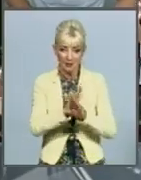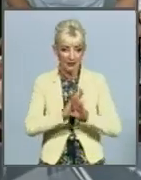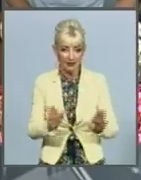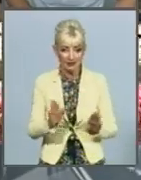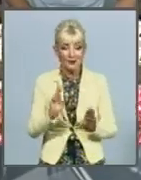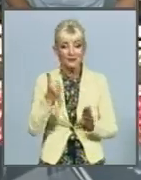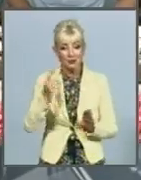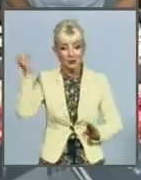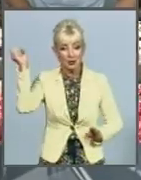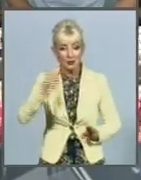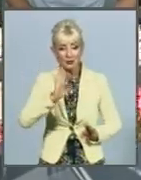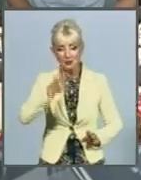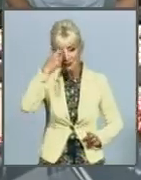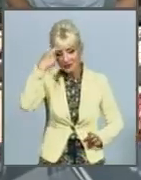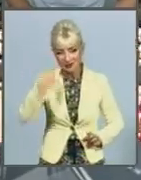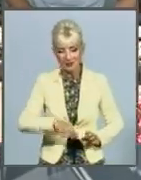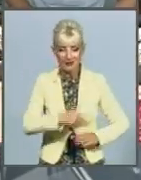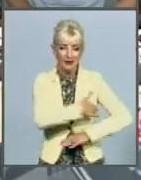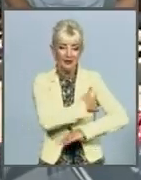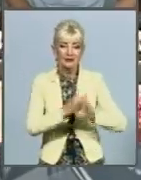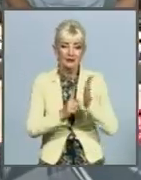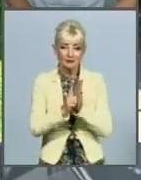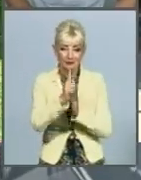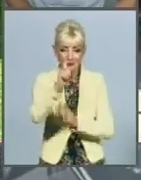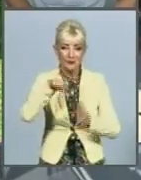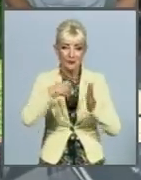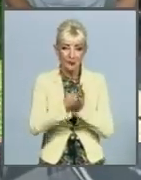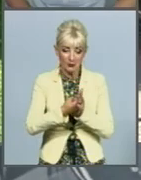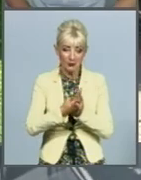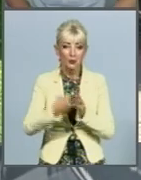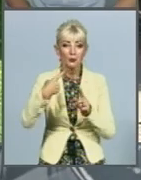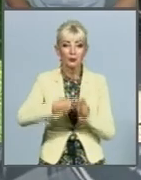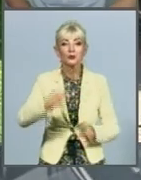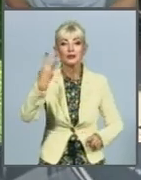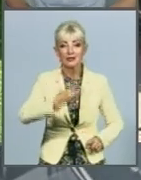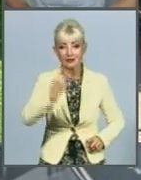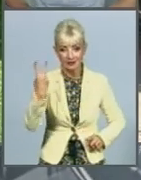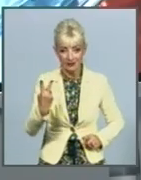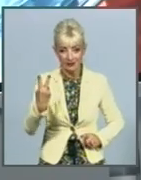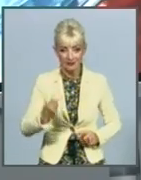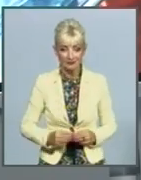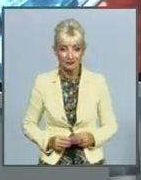вплине, бо сонце припікатиме, стовпчик термометру підніматиметься до позначки плюс 32.